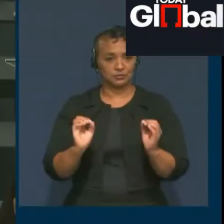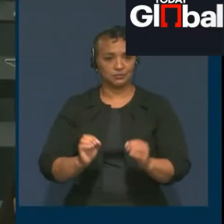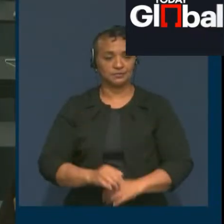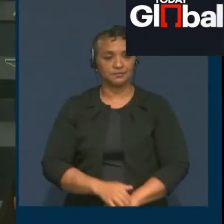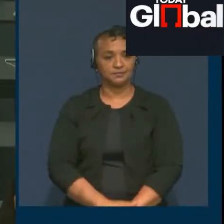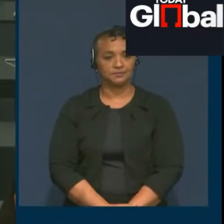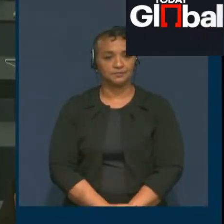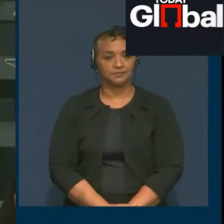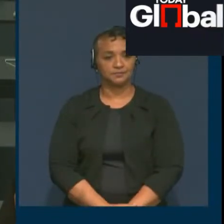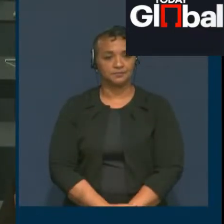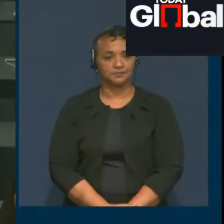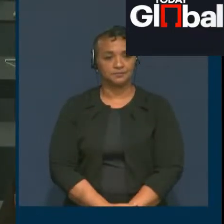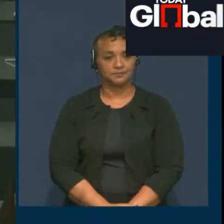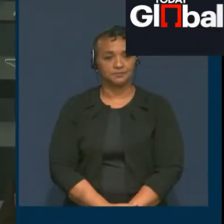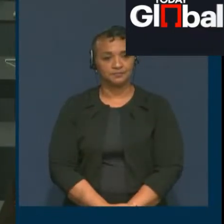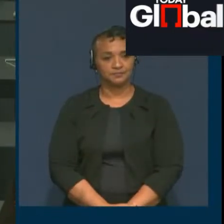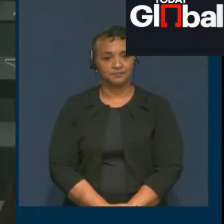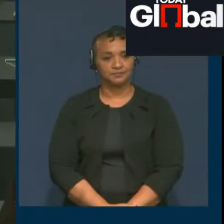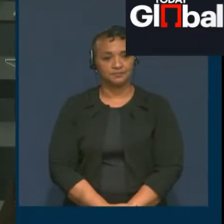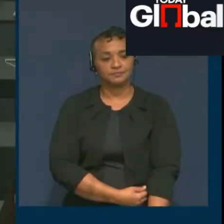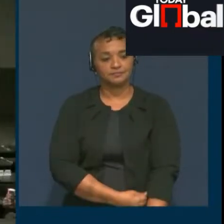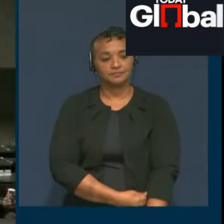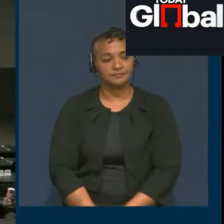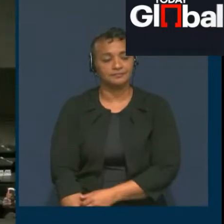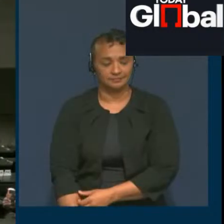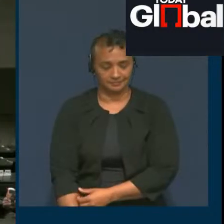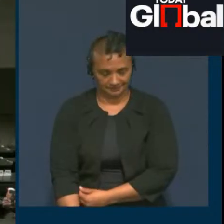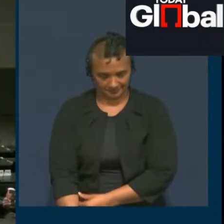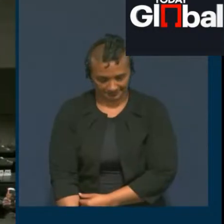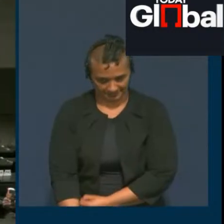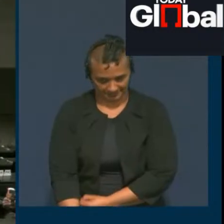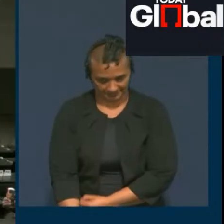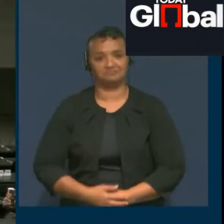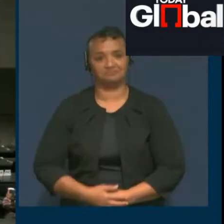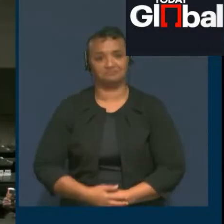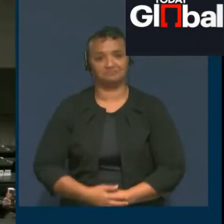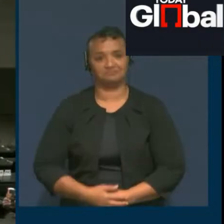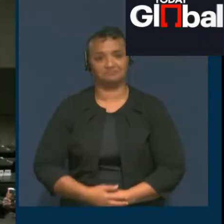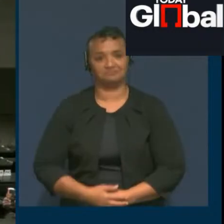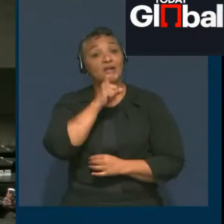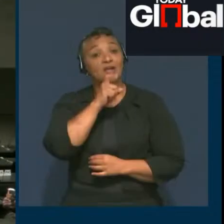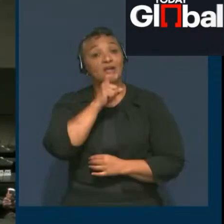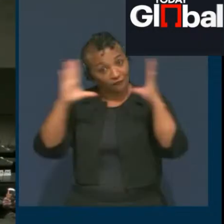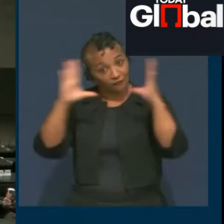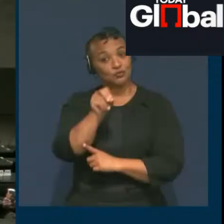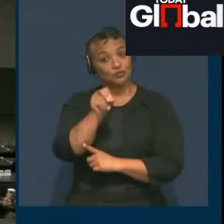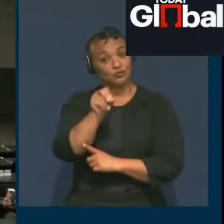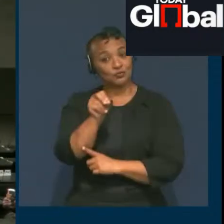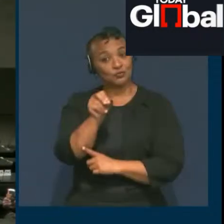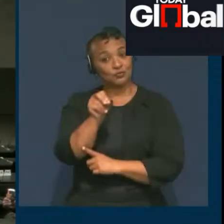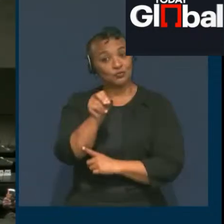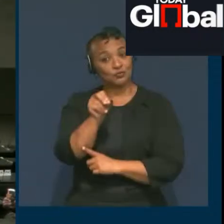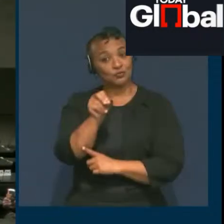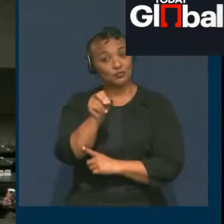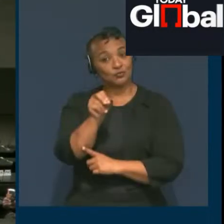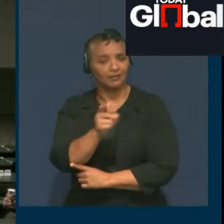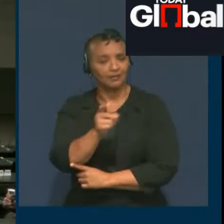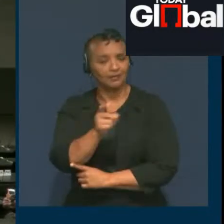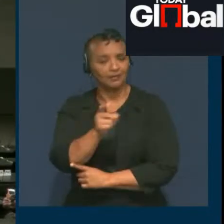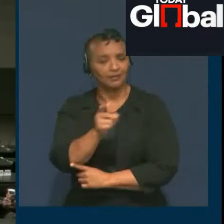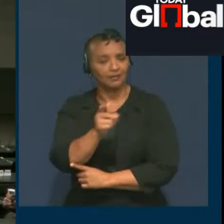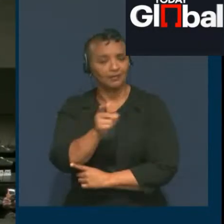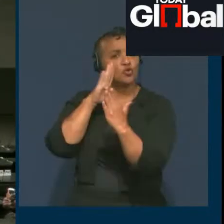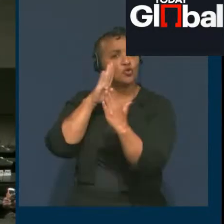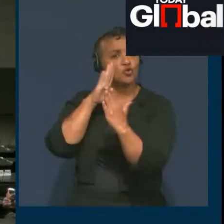وتكافؤ الفرص. Now, as regards the Qatari Vision 2030, our approach is based on equal